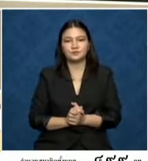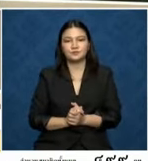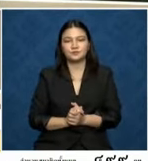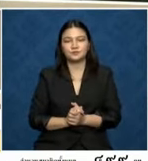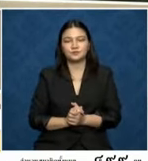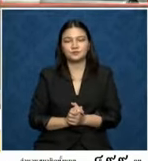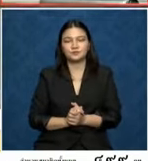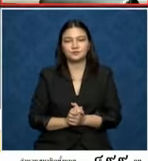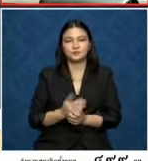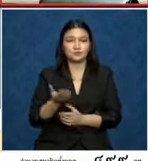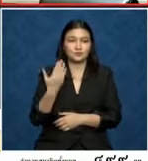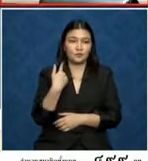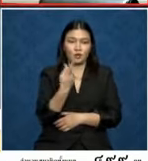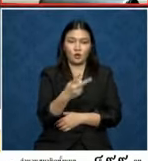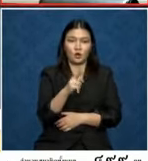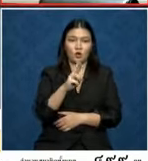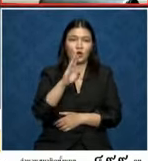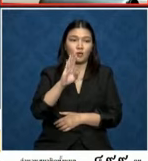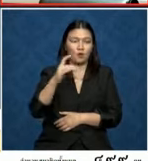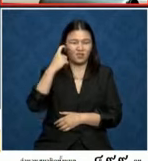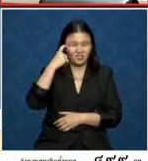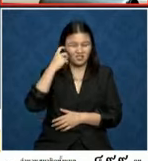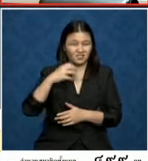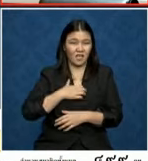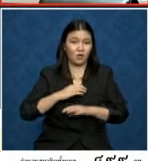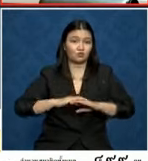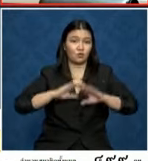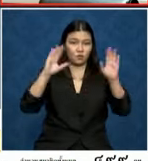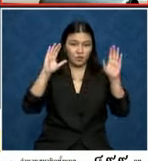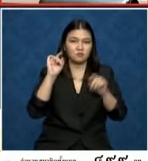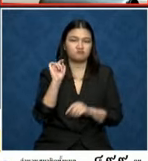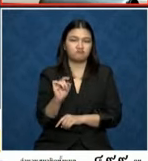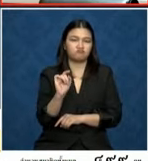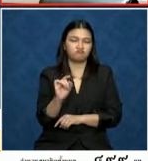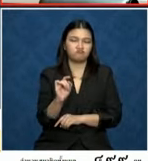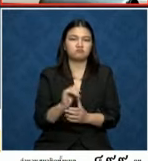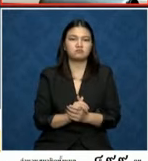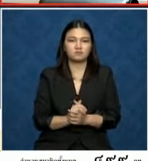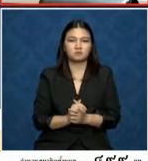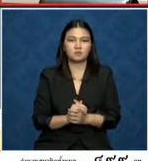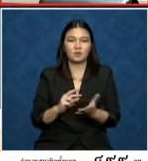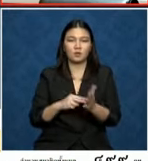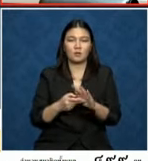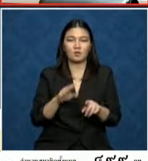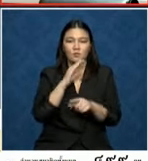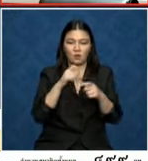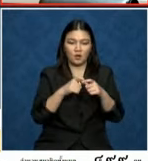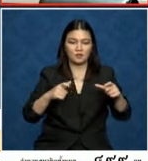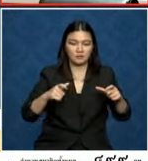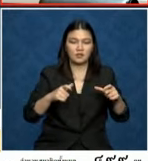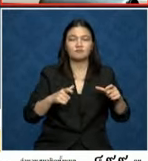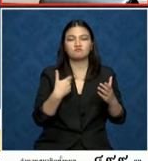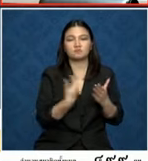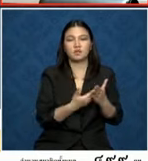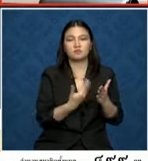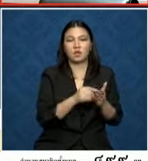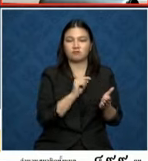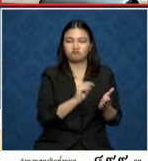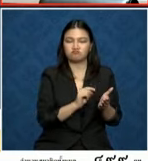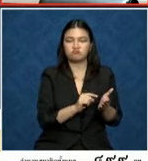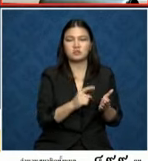นะครับได้มีมติเห็นชอบในร่างพ.ร.บ.ยกเลิกเกี่ยวกับเรื่องของความผิดอันเกิดจากการใช้เช็คนี้เนี่ยก็ต้องบ